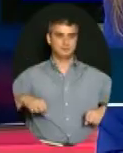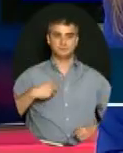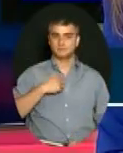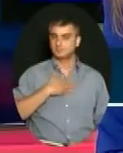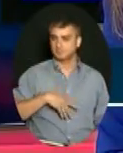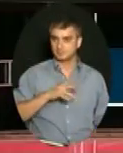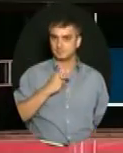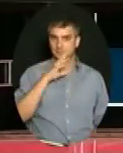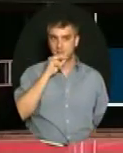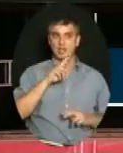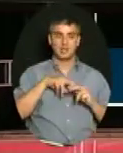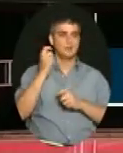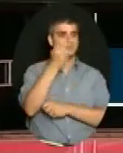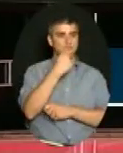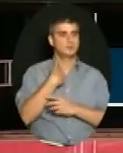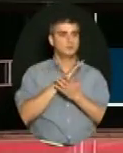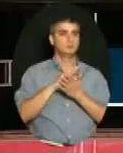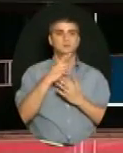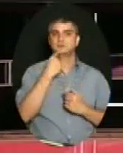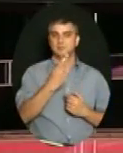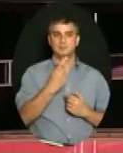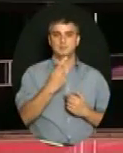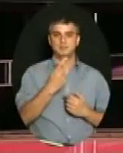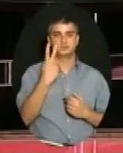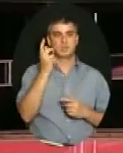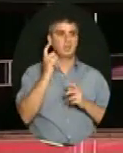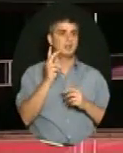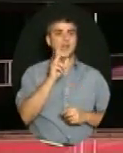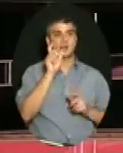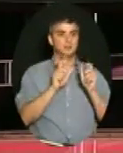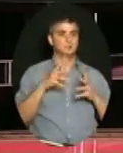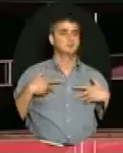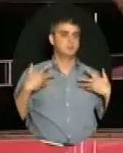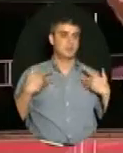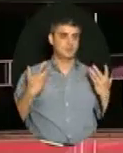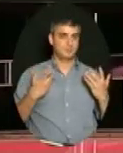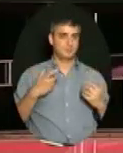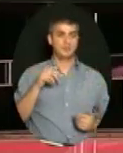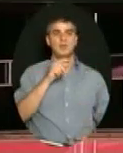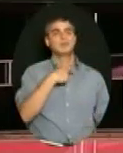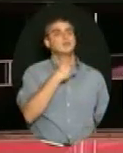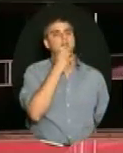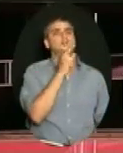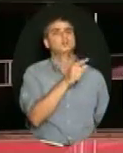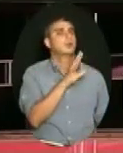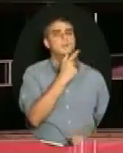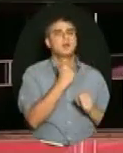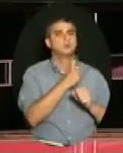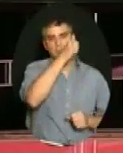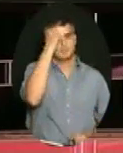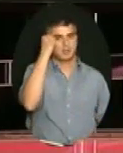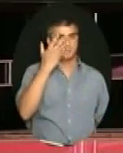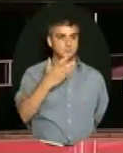רוצה, אם נדבר אחר כך למירי רגב, אני פשוט רוצה להזכיר שני אנשים שמחים. אורית, רציתי לשאול אותך, מה את עושה